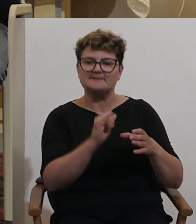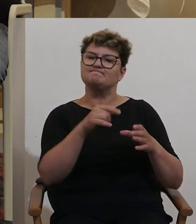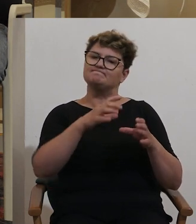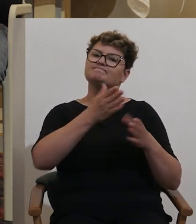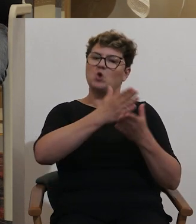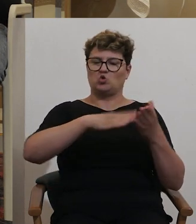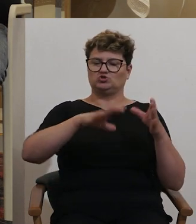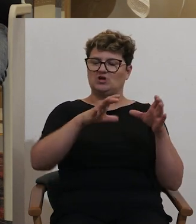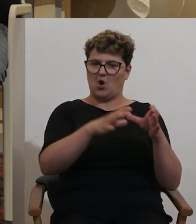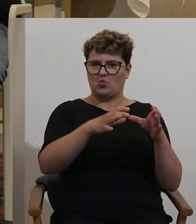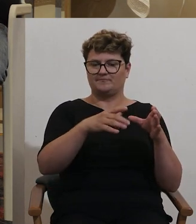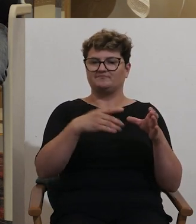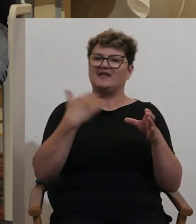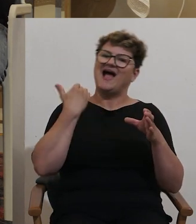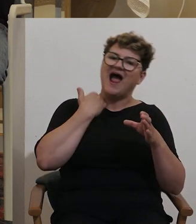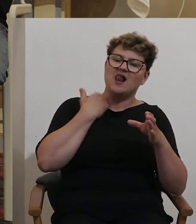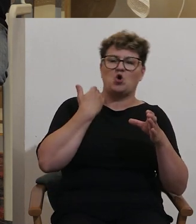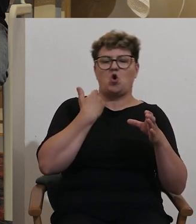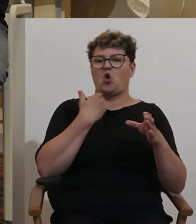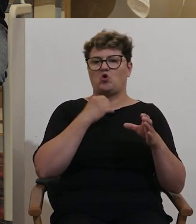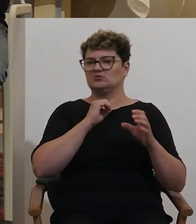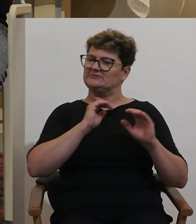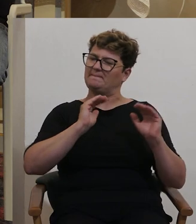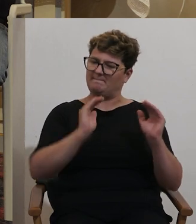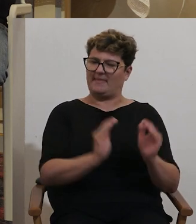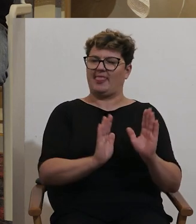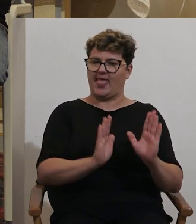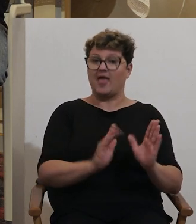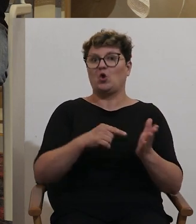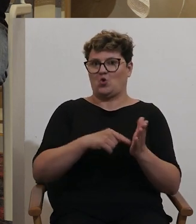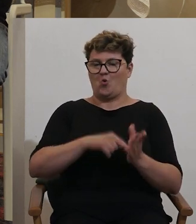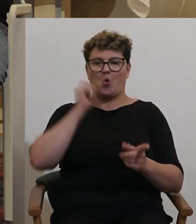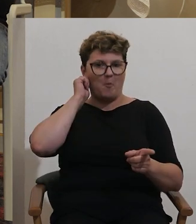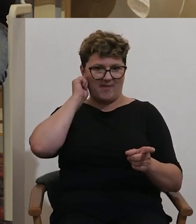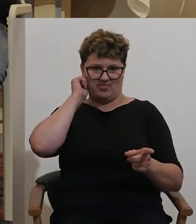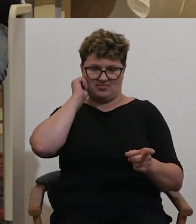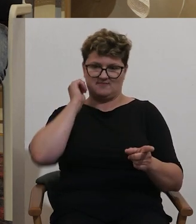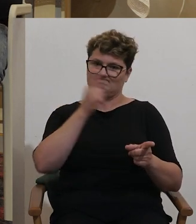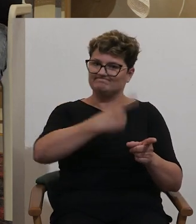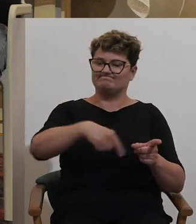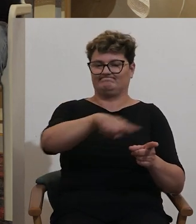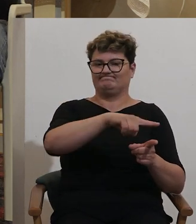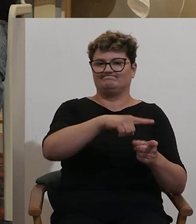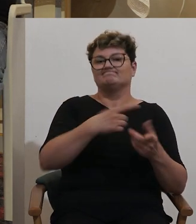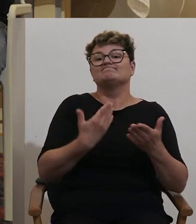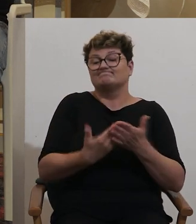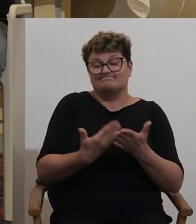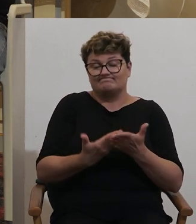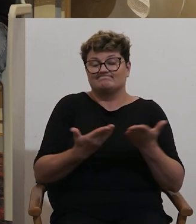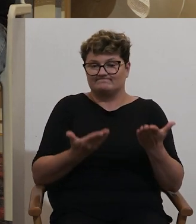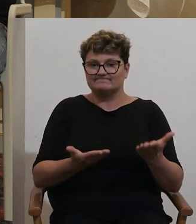oddział, który się alkohol się mniej imał, to właśnie były kobiety. Nieprzypadkowo, proszę Państwa,